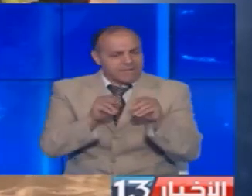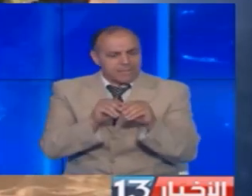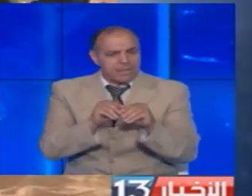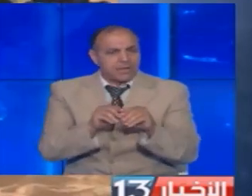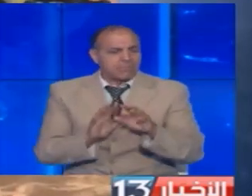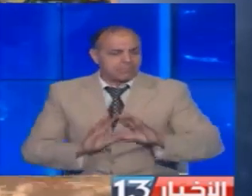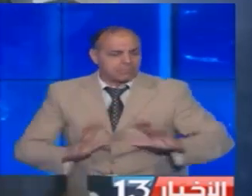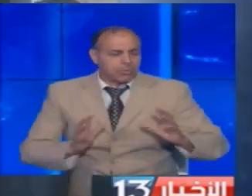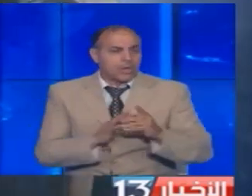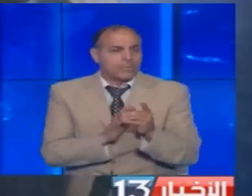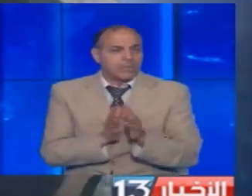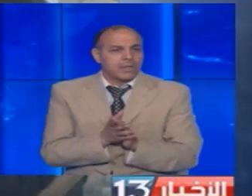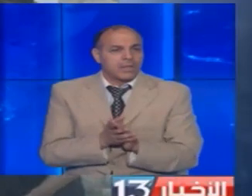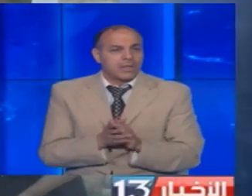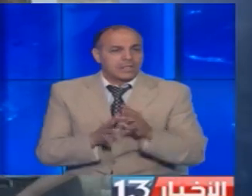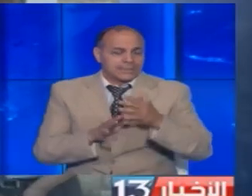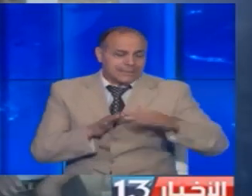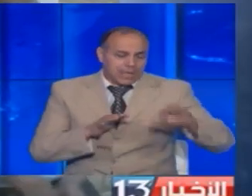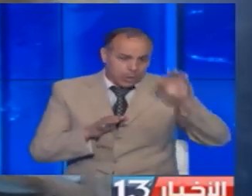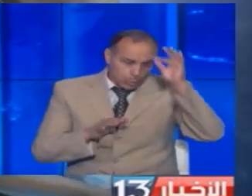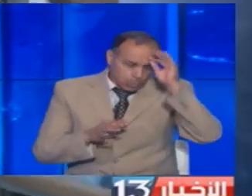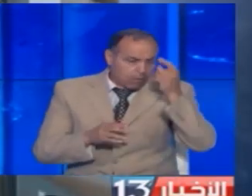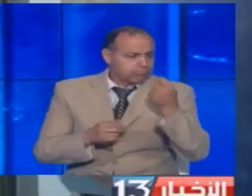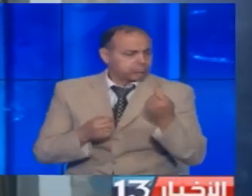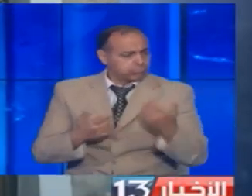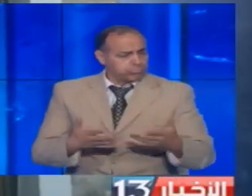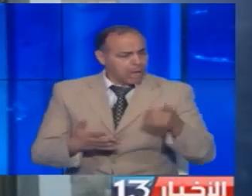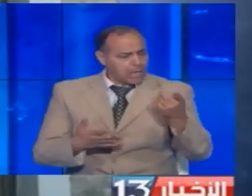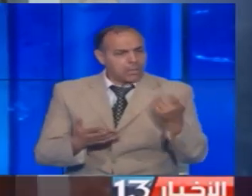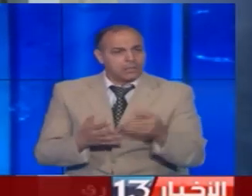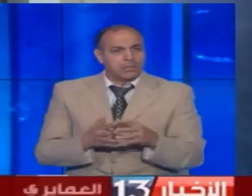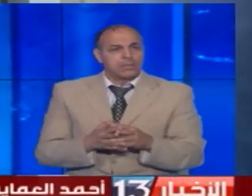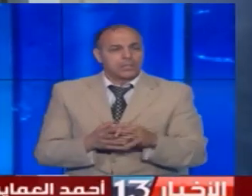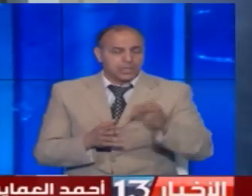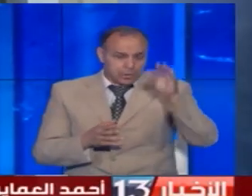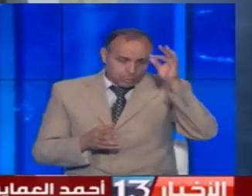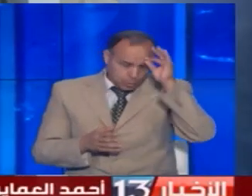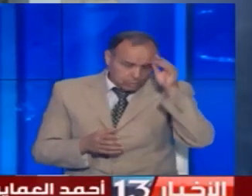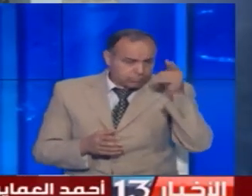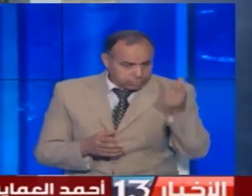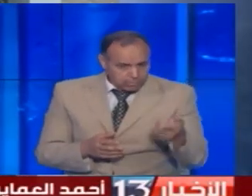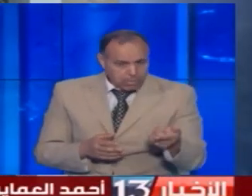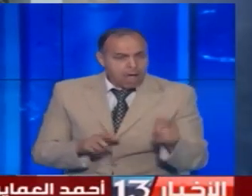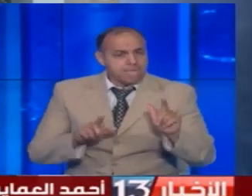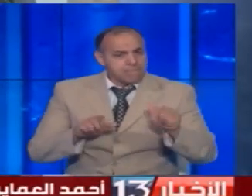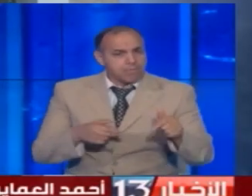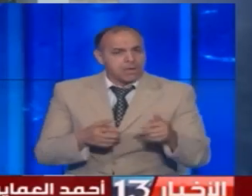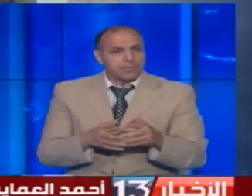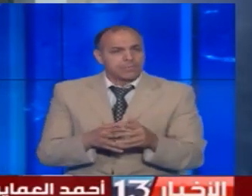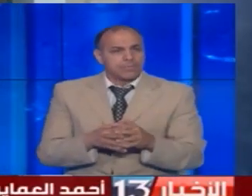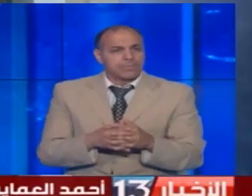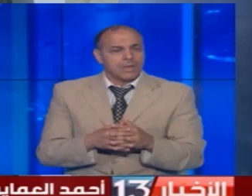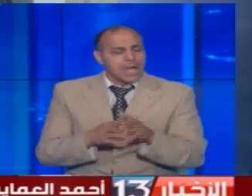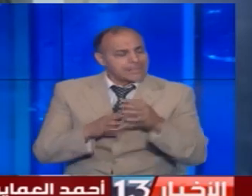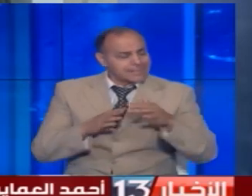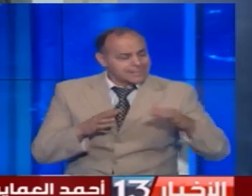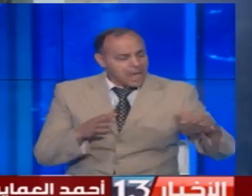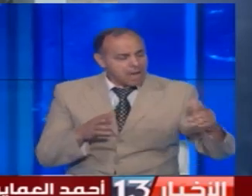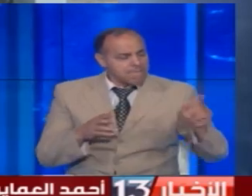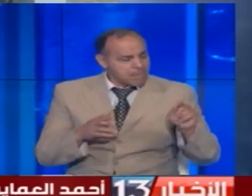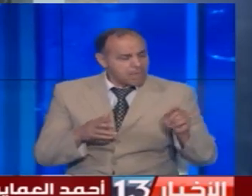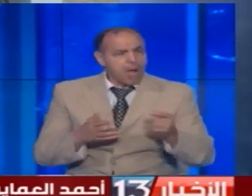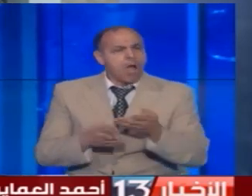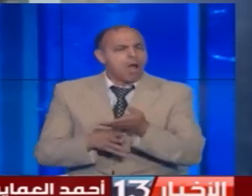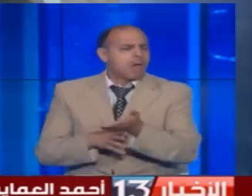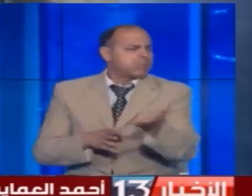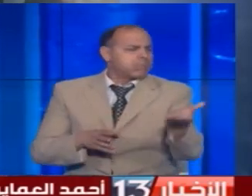الفضاء الصحراوي. صحراء تونس صحراء ثمينة غنية جدا، تونس طبعا تزخر بهذه الصحراء الخيرات